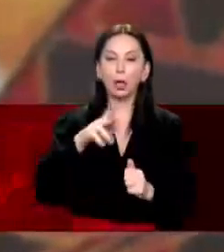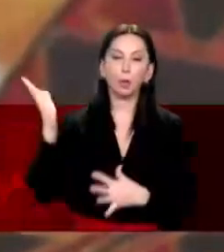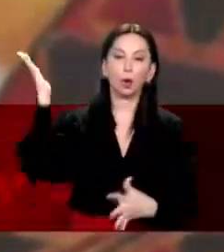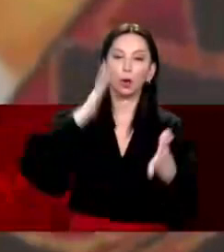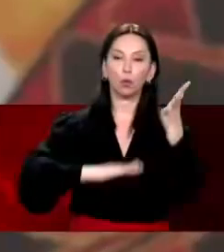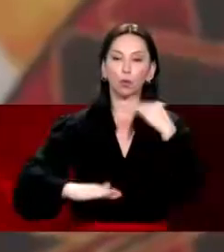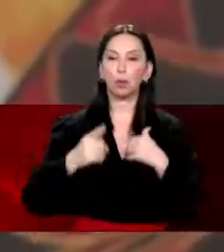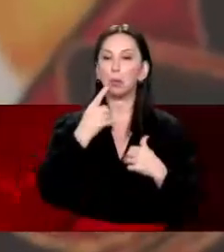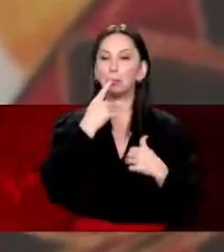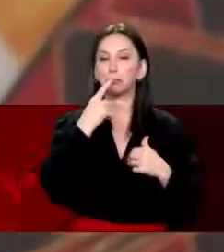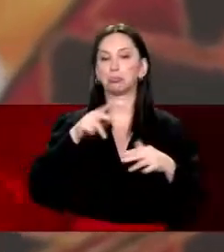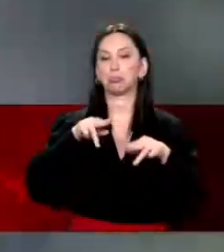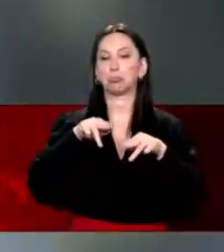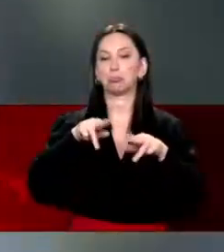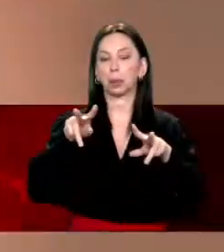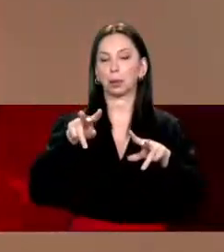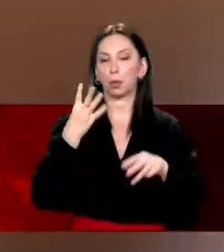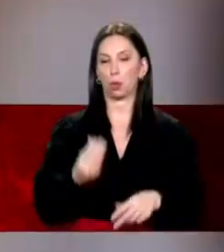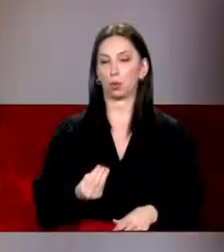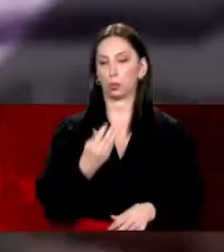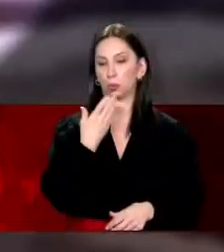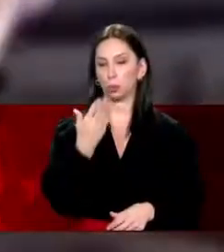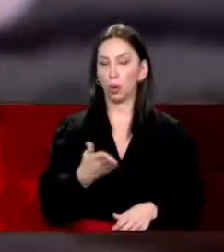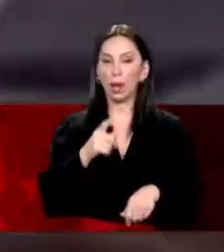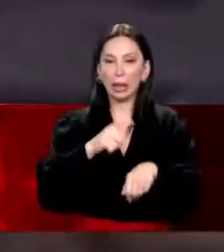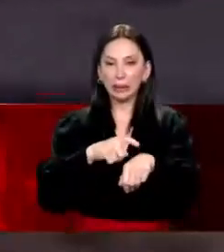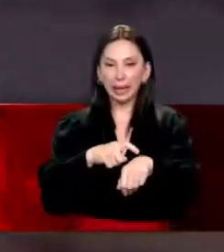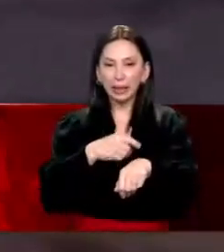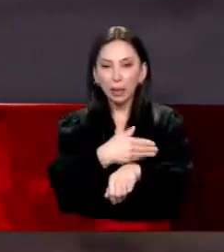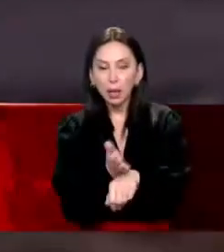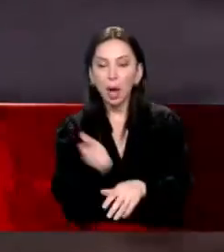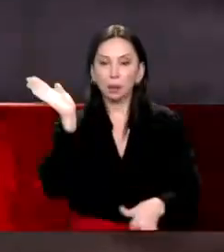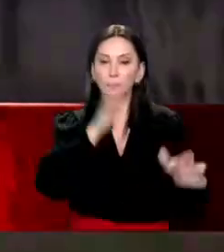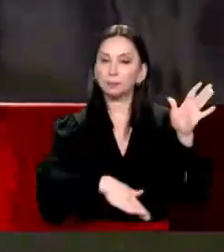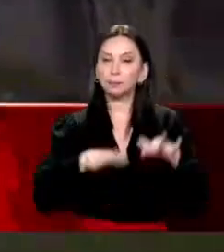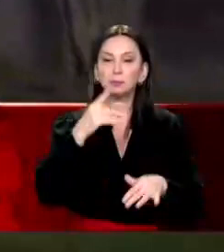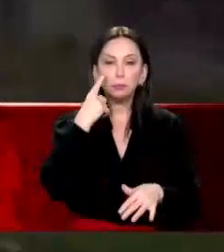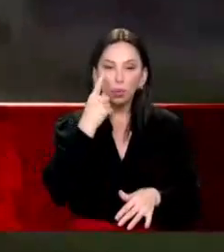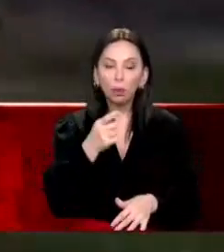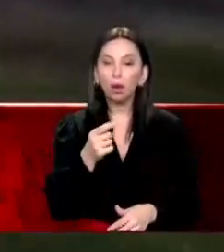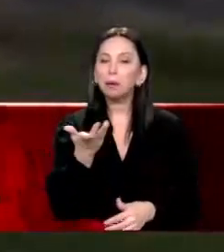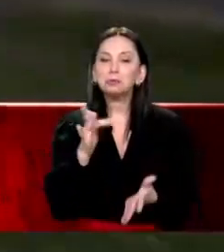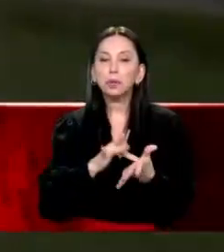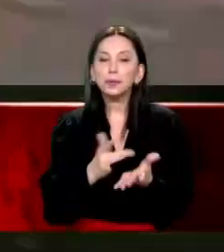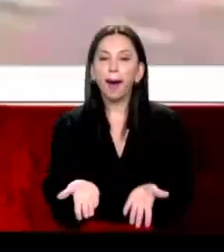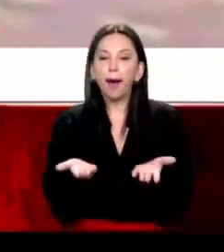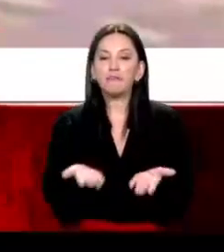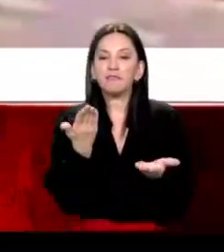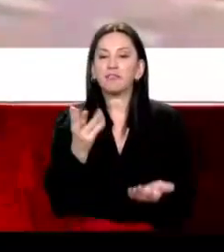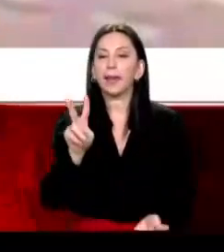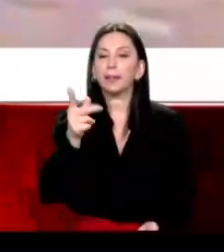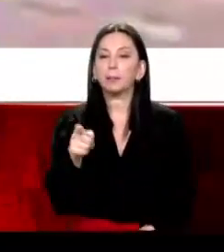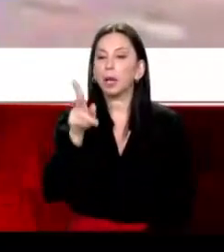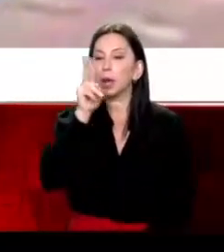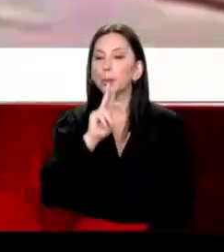Dudağım yanağımdan ayrılmış bir şekilde, böyle yarık. Dakikalar süren dehşetin cezası 7200 lira oldu.